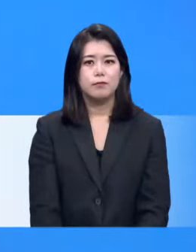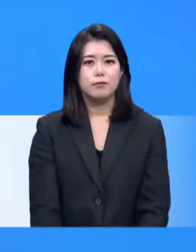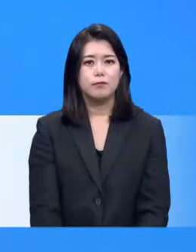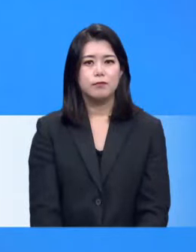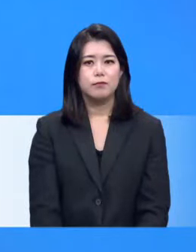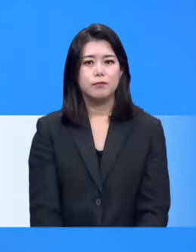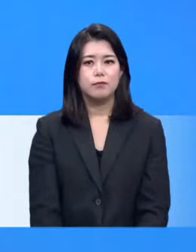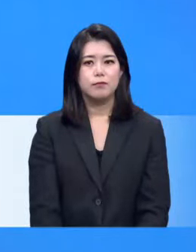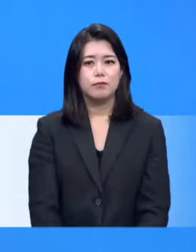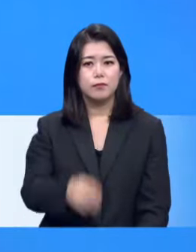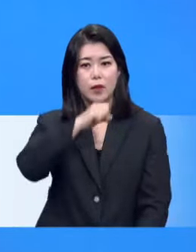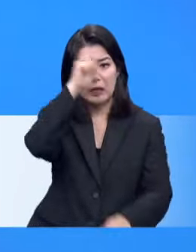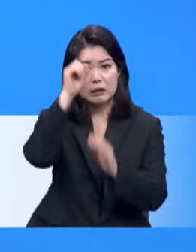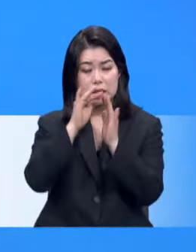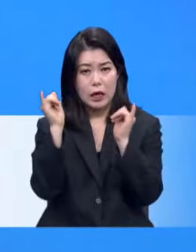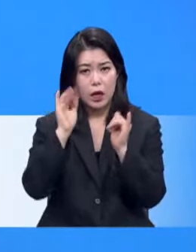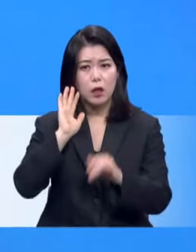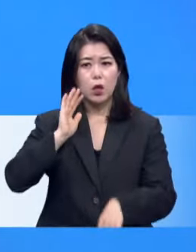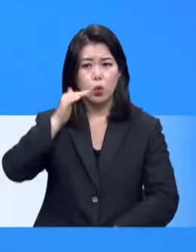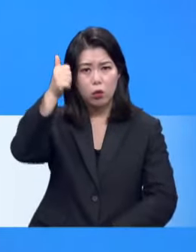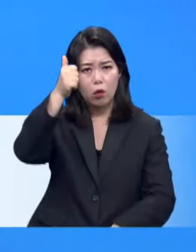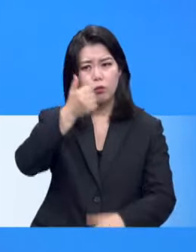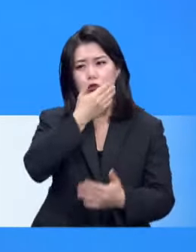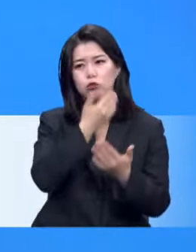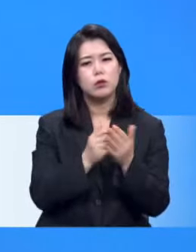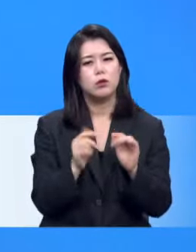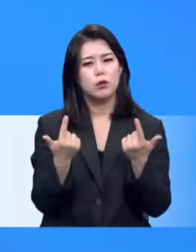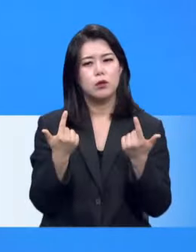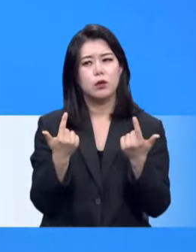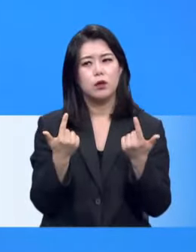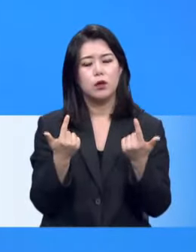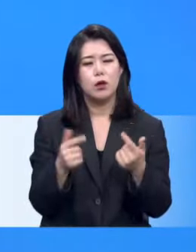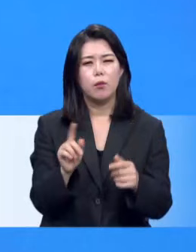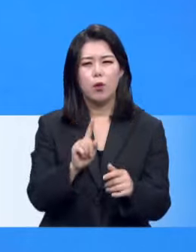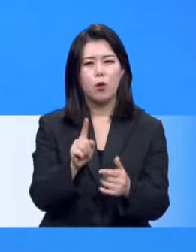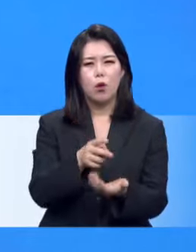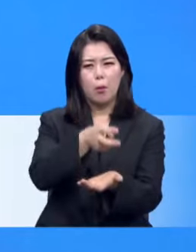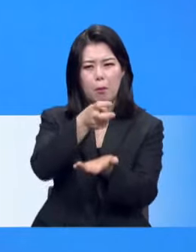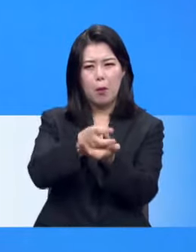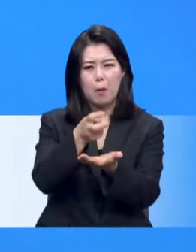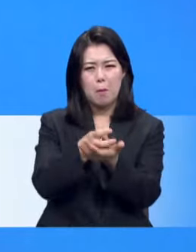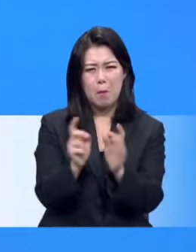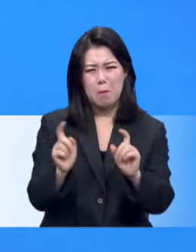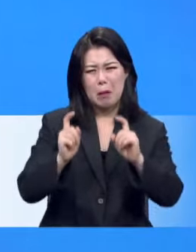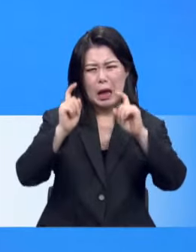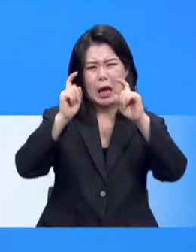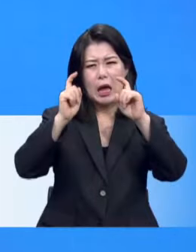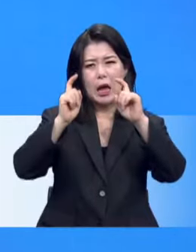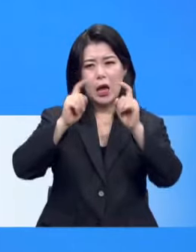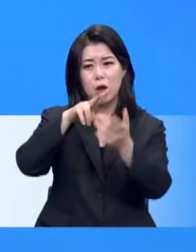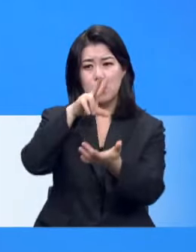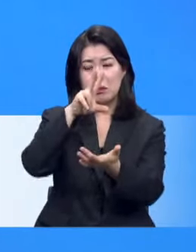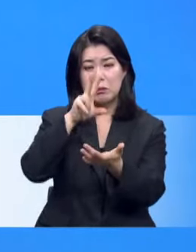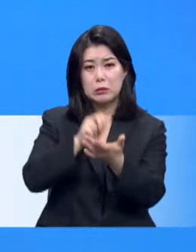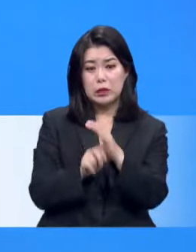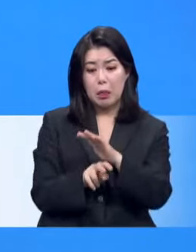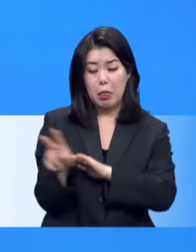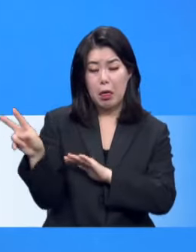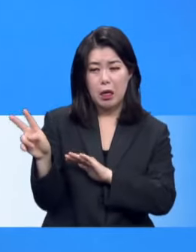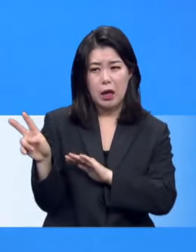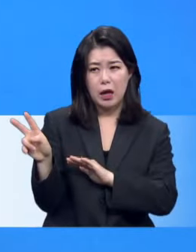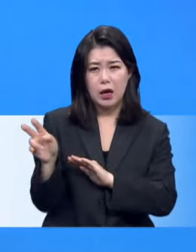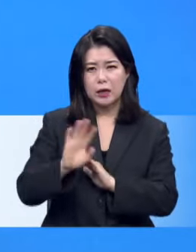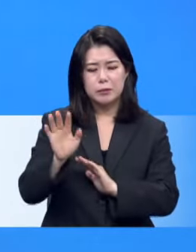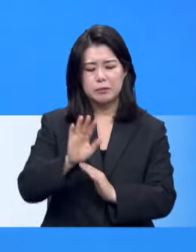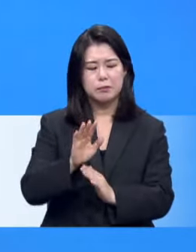않습니다 당선자도 대통령이든 중요하지 않습니다 뭐 얄한 법리적 다툼으로이 문제를 빠져 나려고